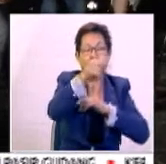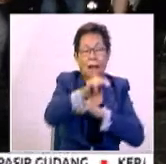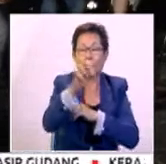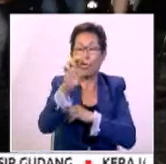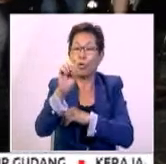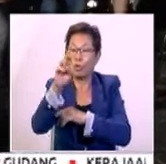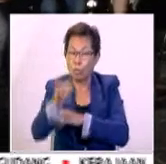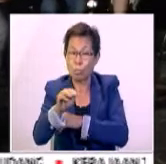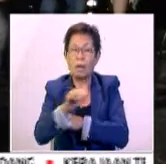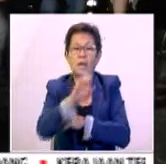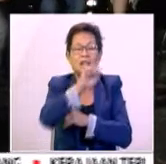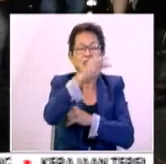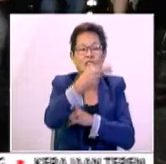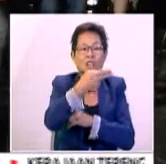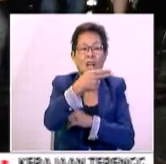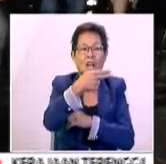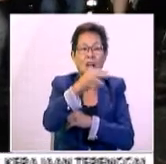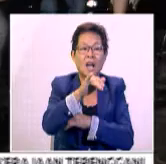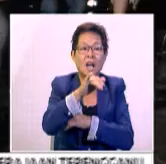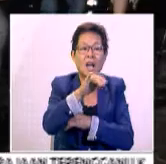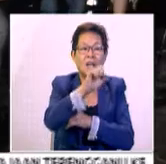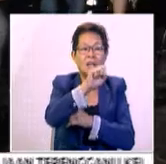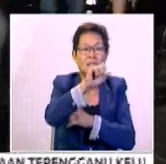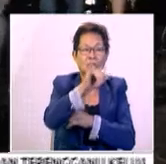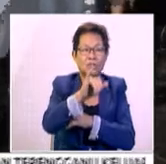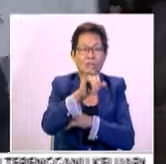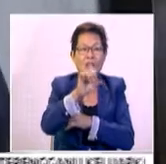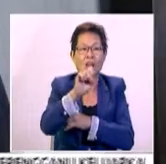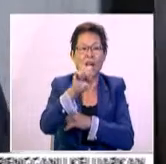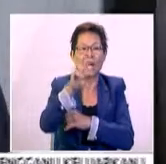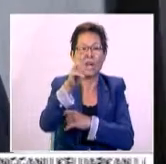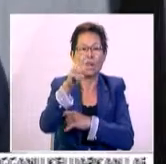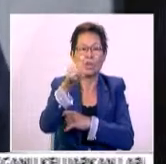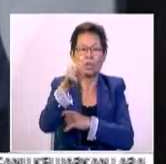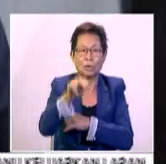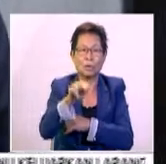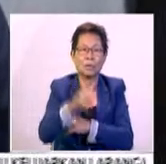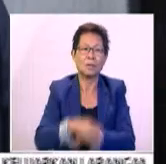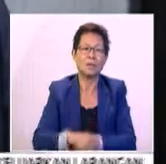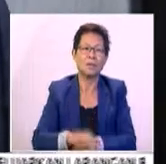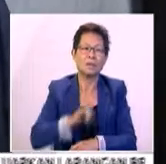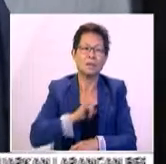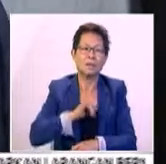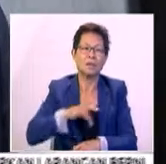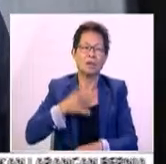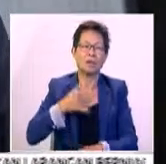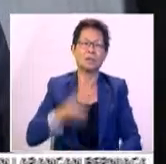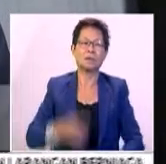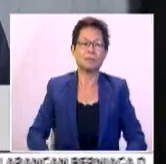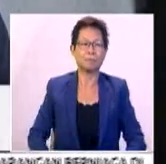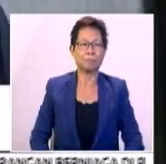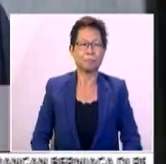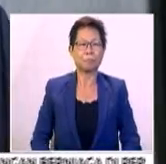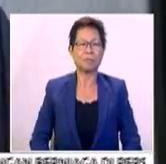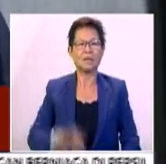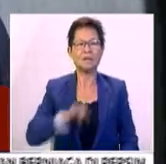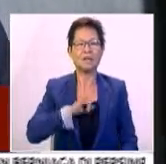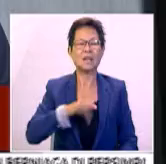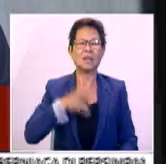Syazwan Zulkifli, Isya Riana dan pelakon cilik Rayana Raika. Okey, saya rasa filem Warkah